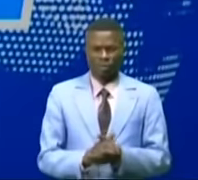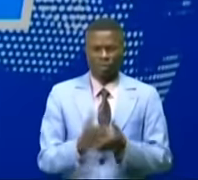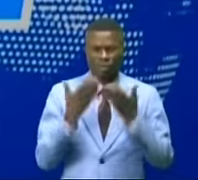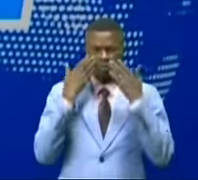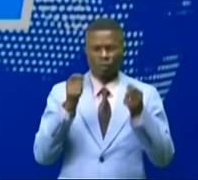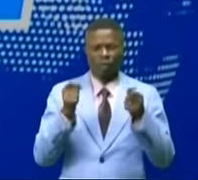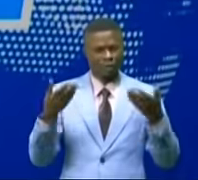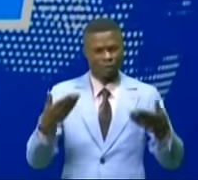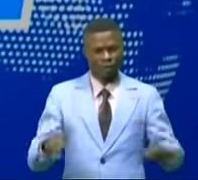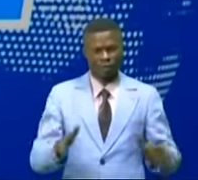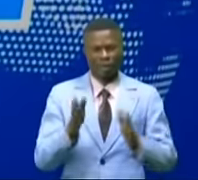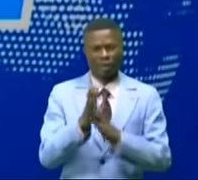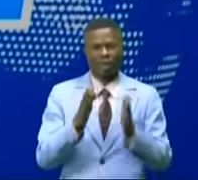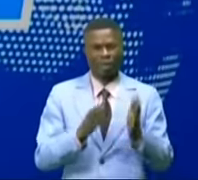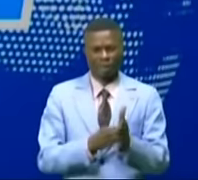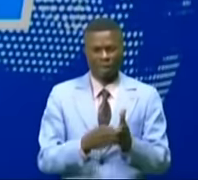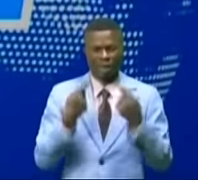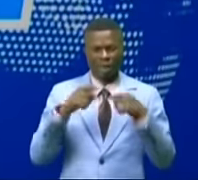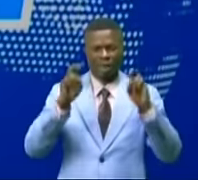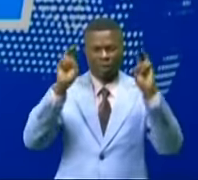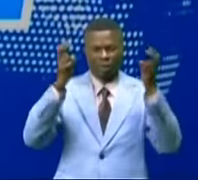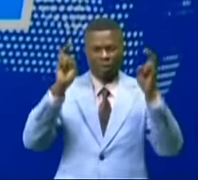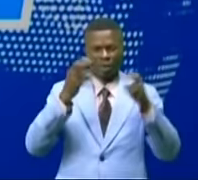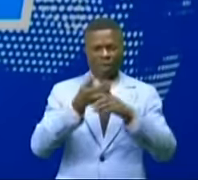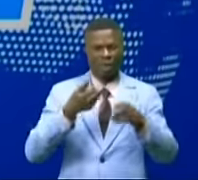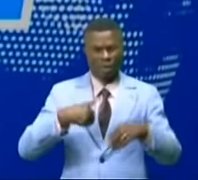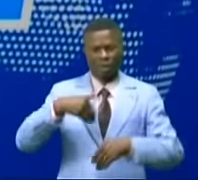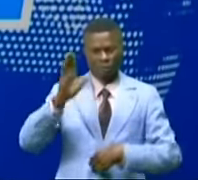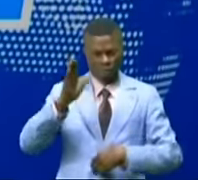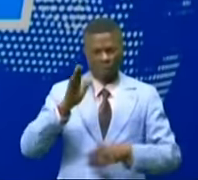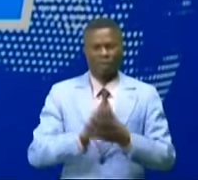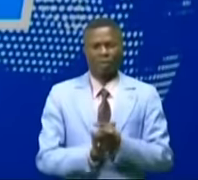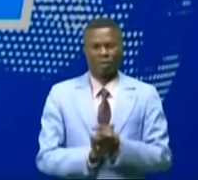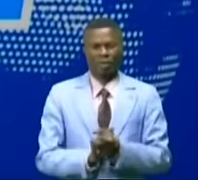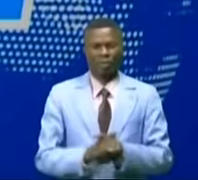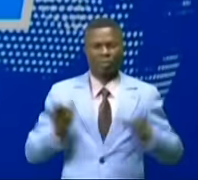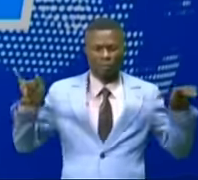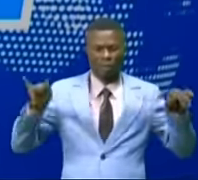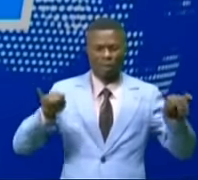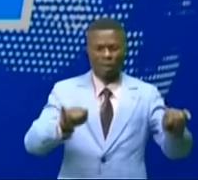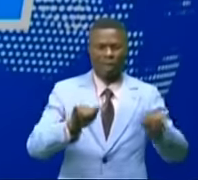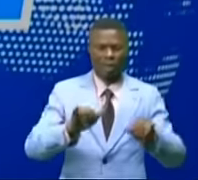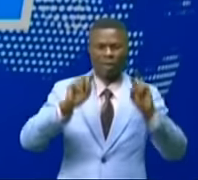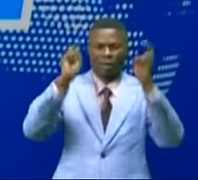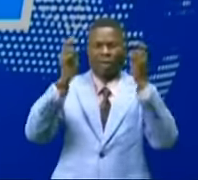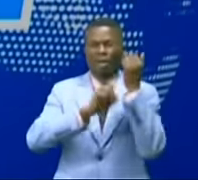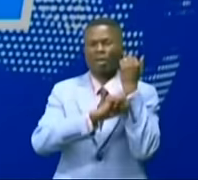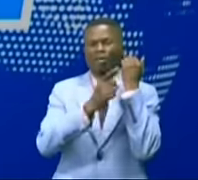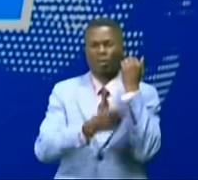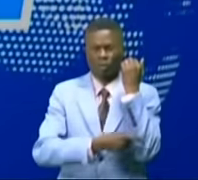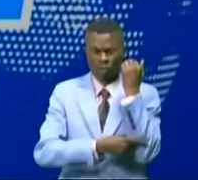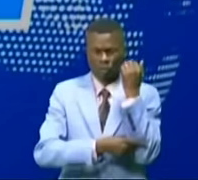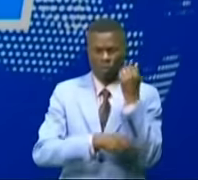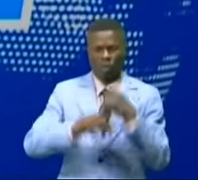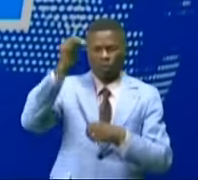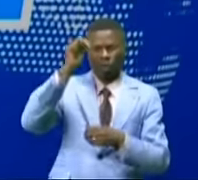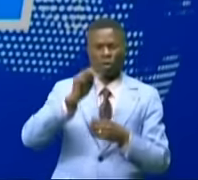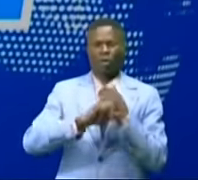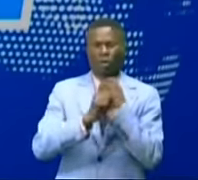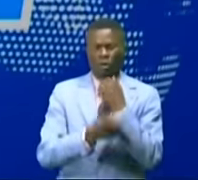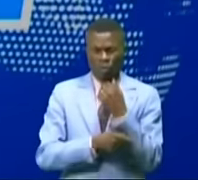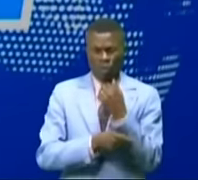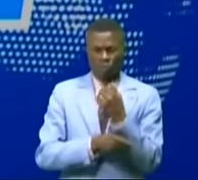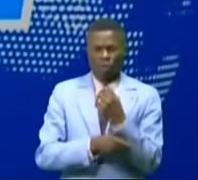Ce journal est terminé. Le rappel des titres avant de nous séparer. L'aéroport de Goma dans la province du Nord Kivu a été la